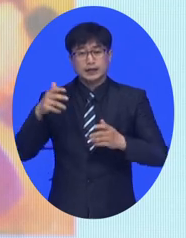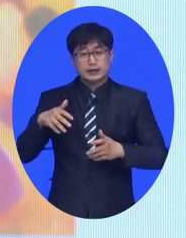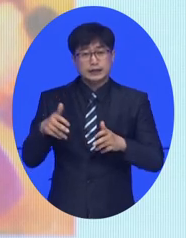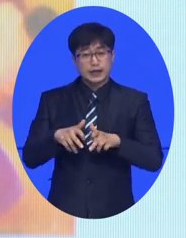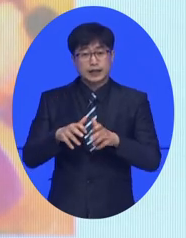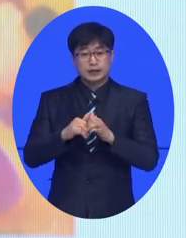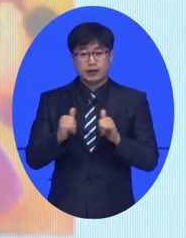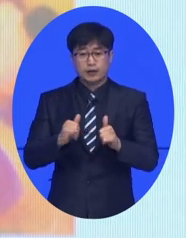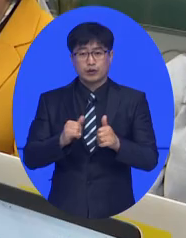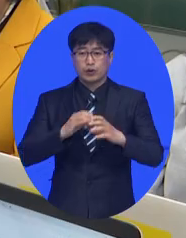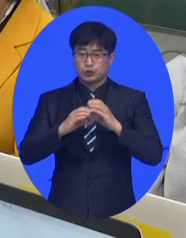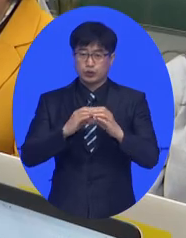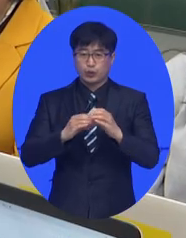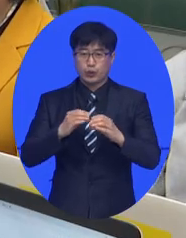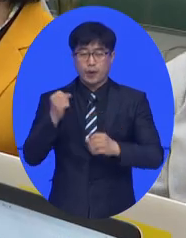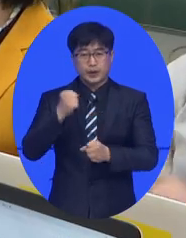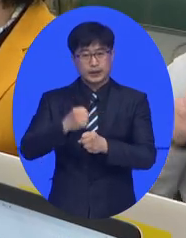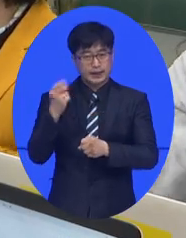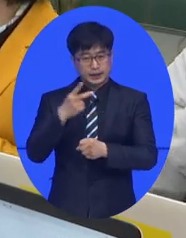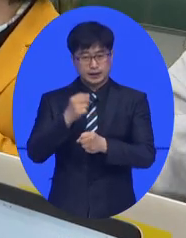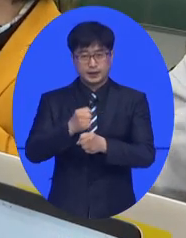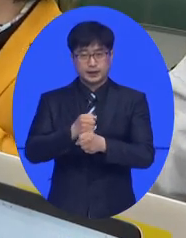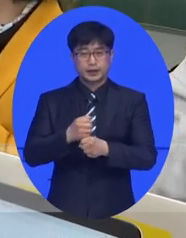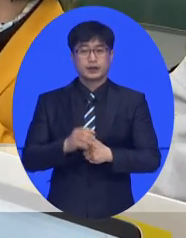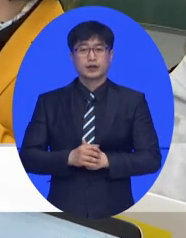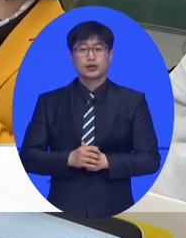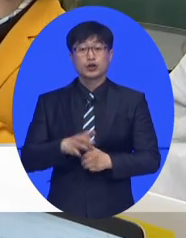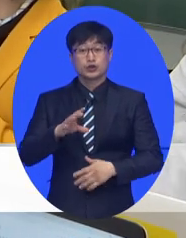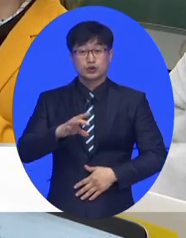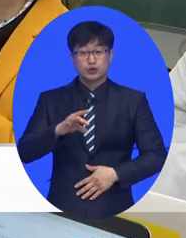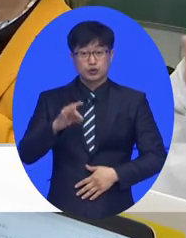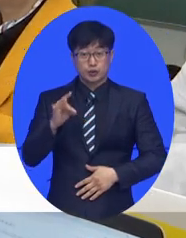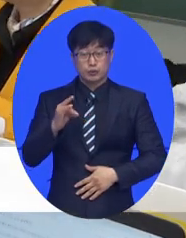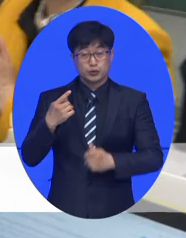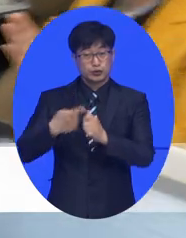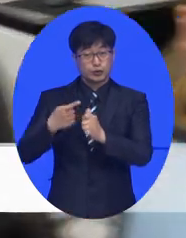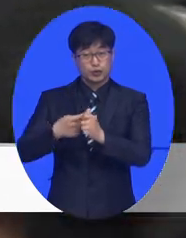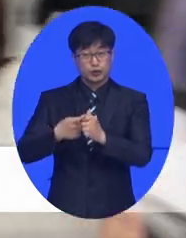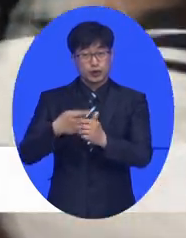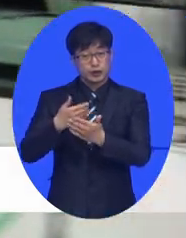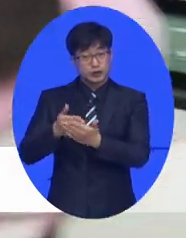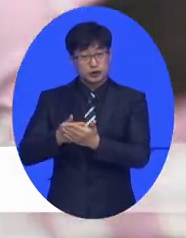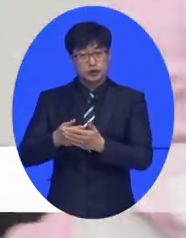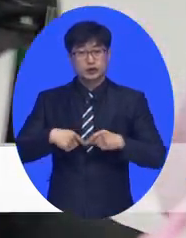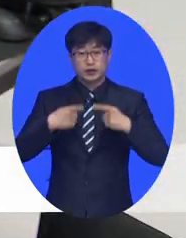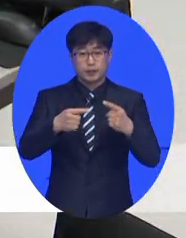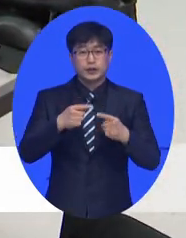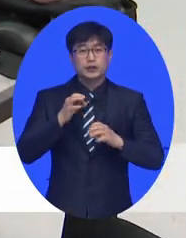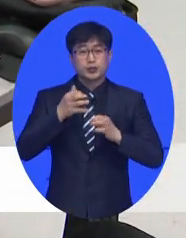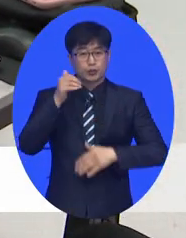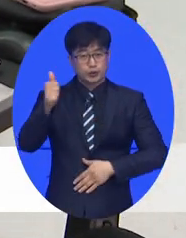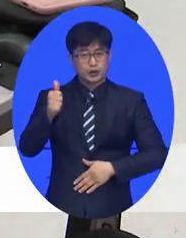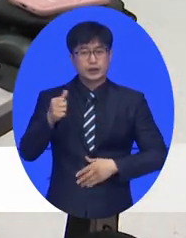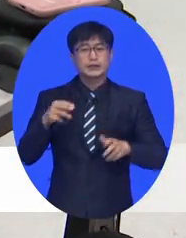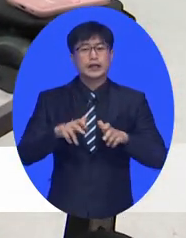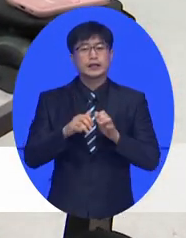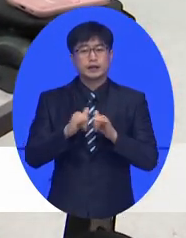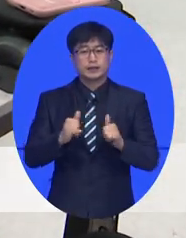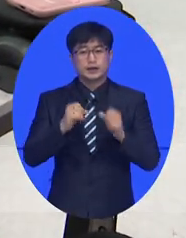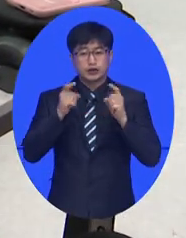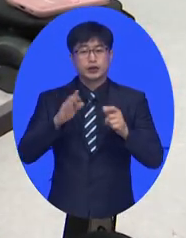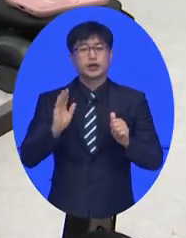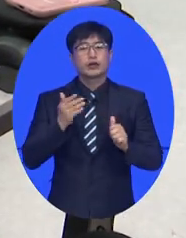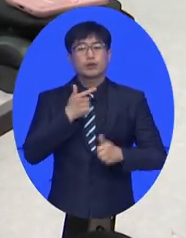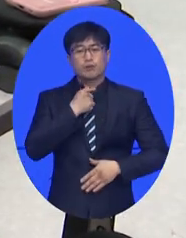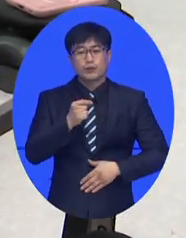학생과 소통하며 작품을 재창작합니다. 첫 작품 활동에 함께한 김동현 지사는 장애인들에게 기회가 되길 바란다며